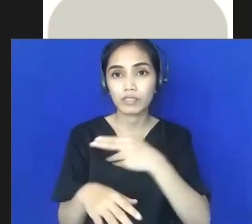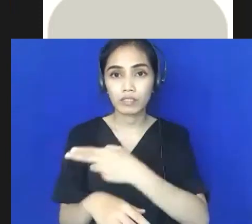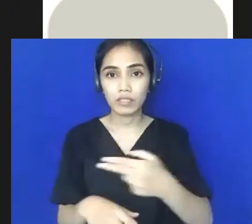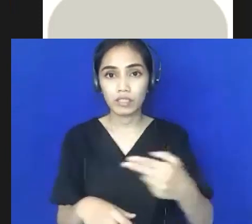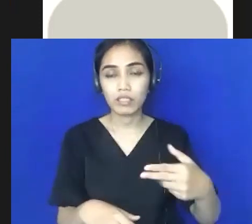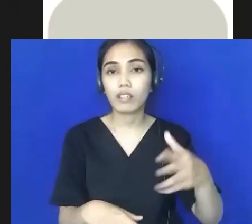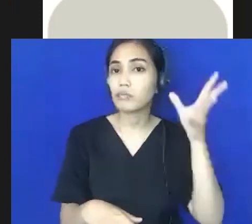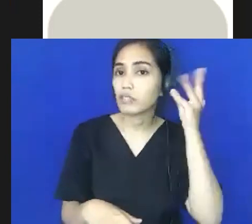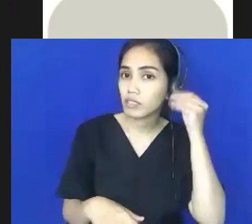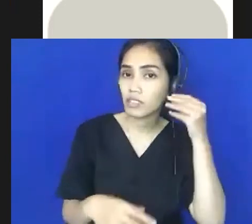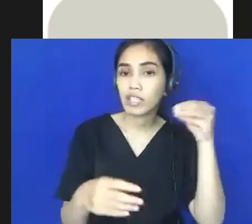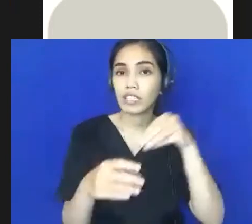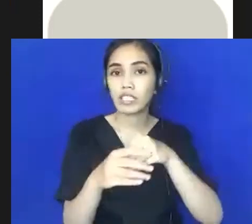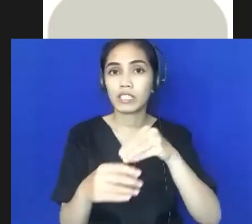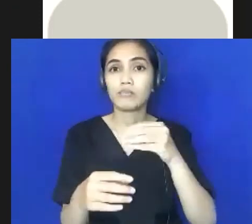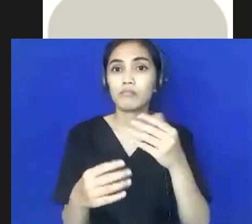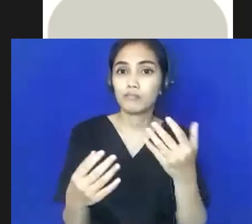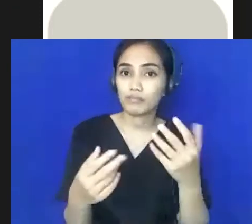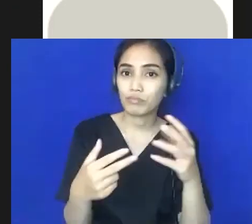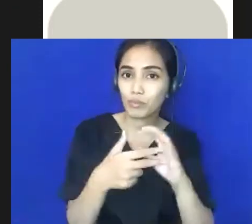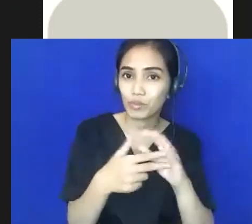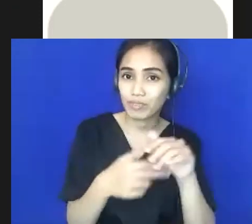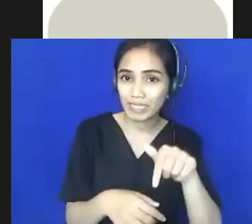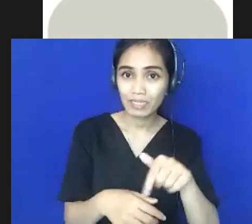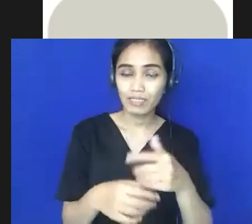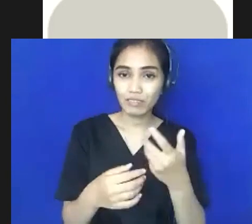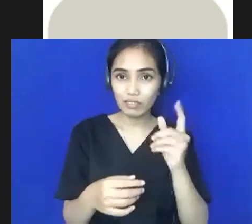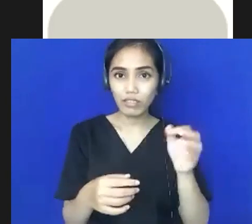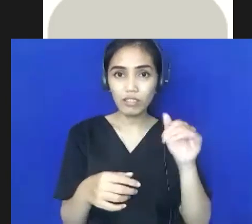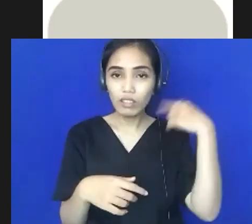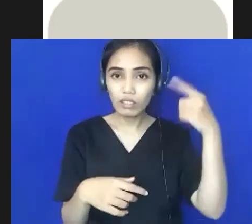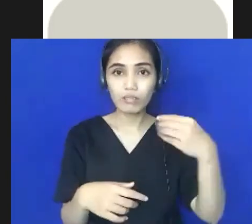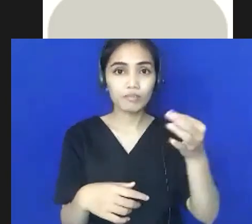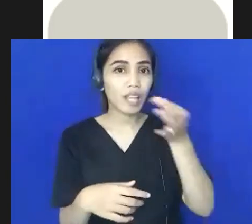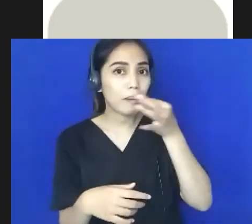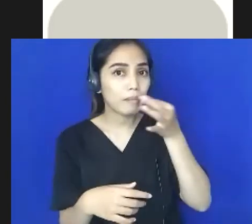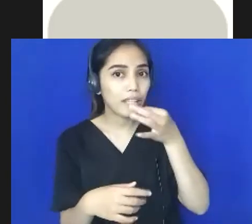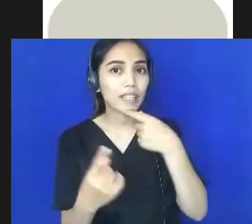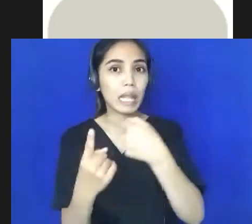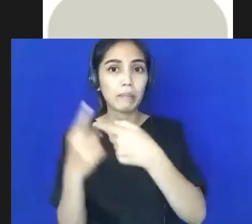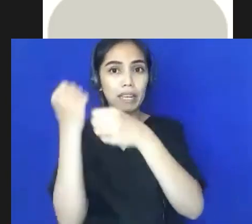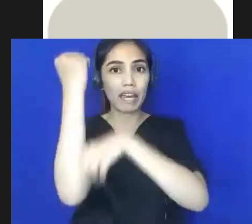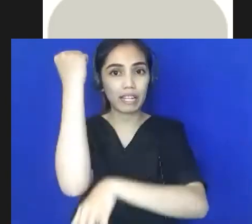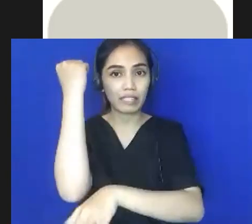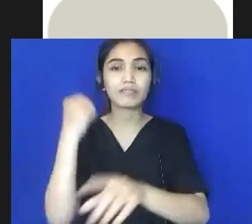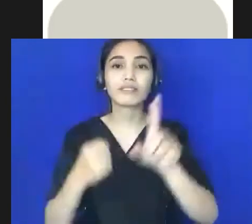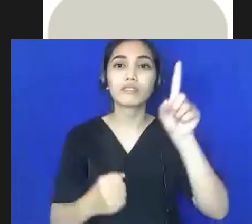dan ikut dalam kegiatan ini rutin mengonsumsi tablet tambah darah 1 minggu 1